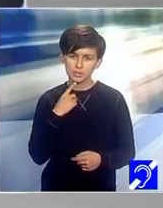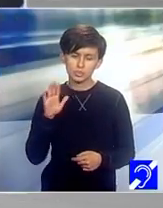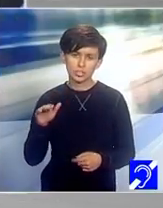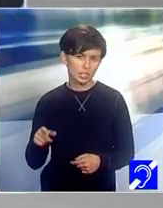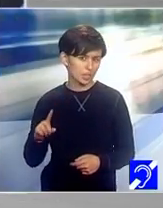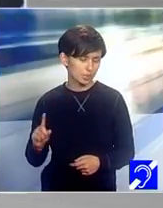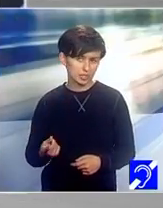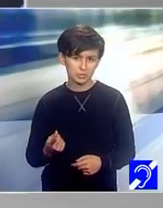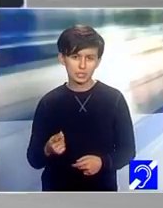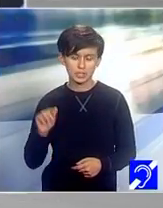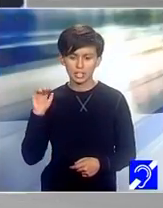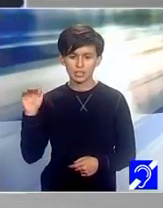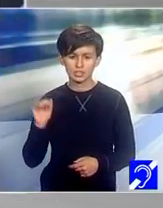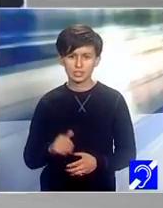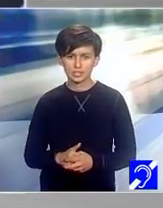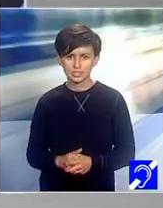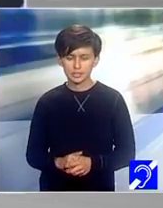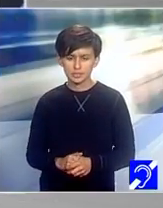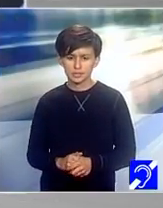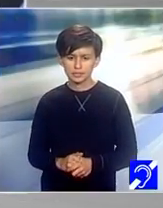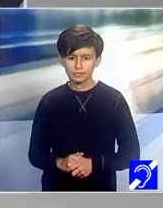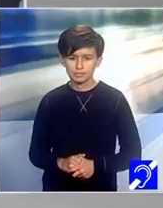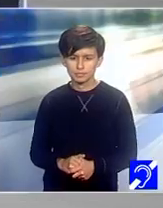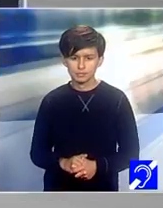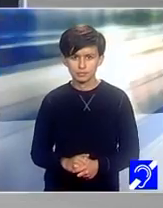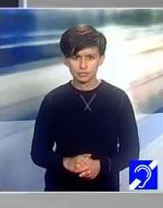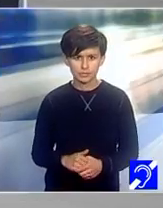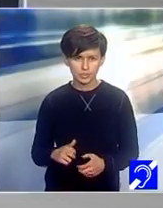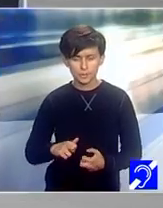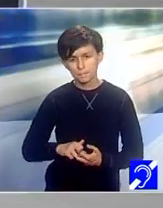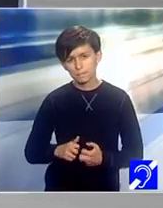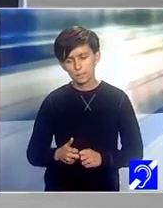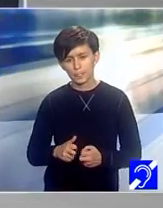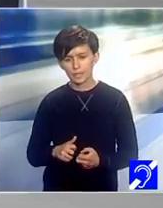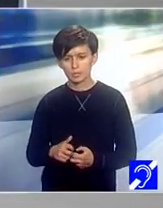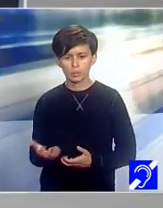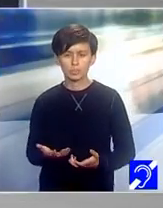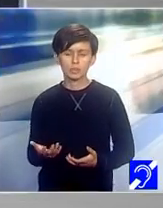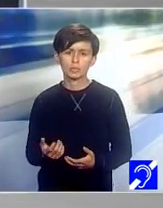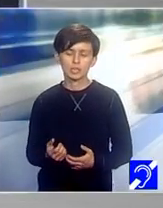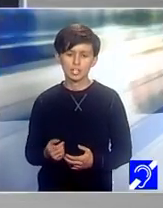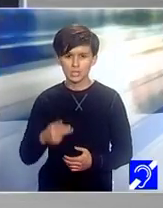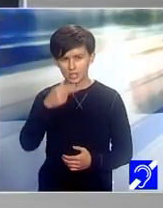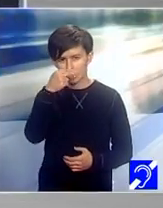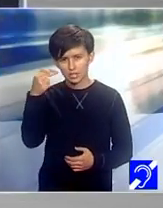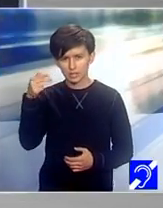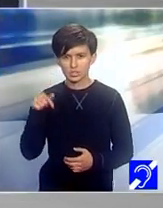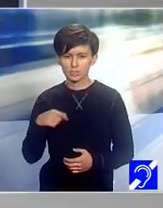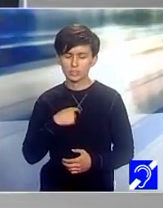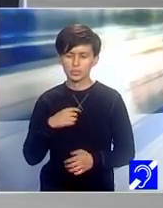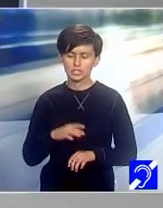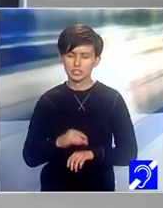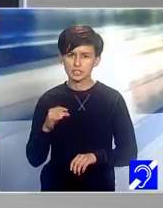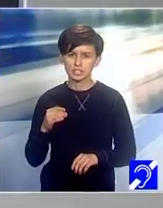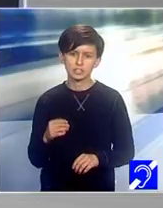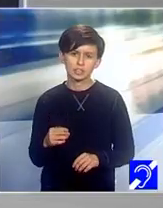atrage exact cum ai zis. O problemă la care titlul ăsta îi poate găsi soluțiile